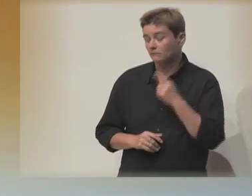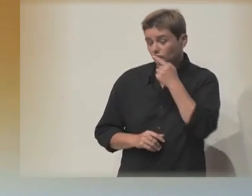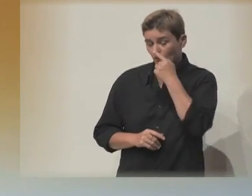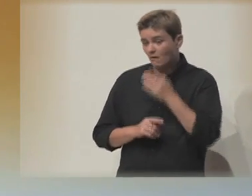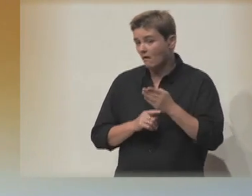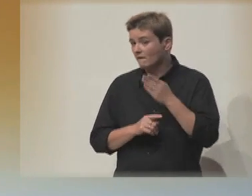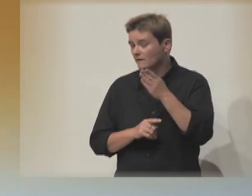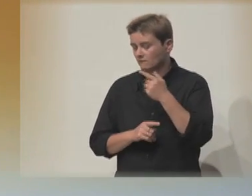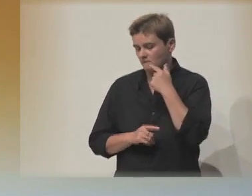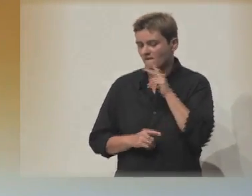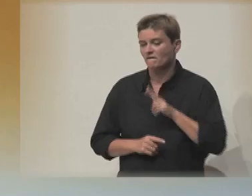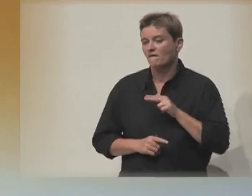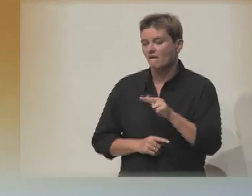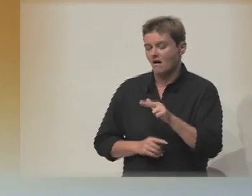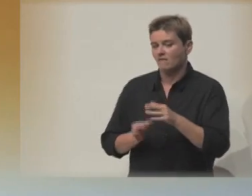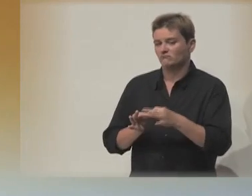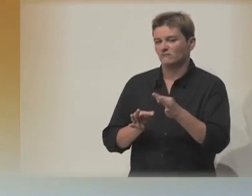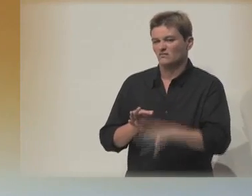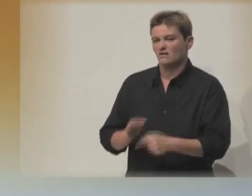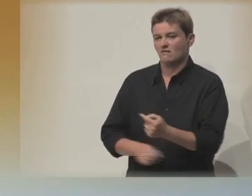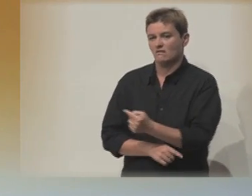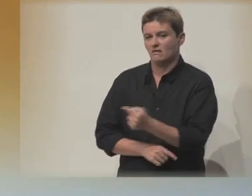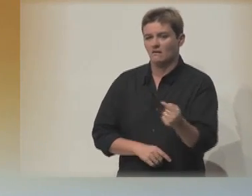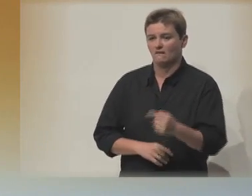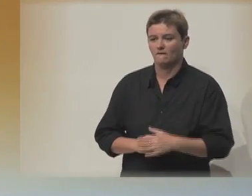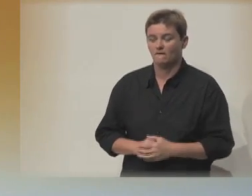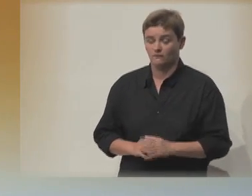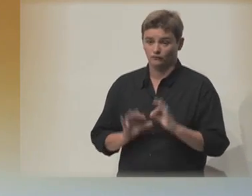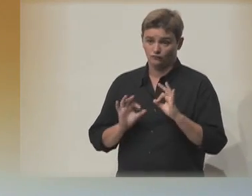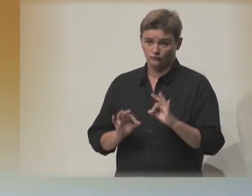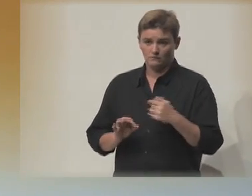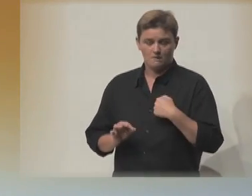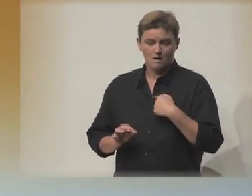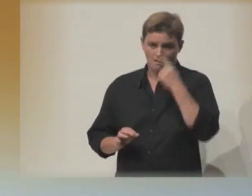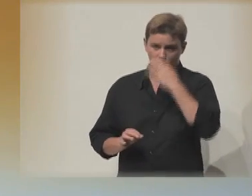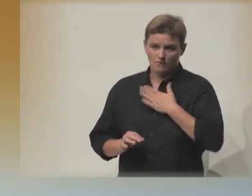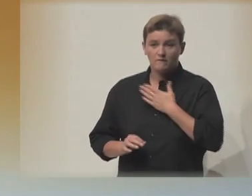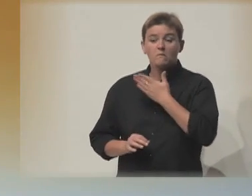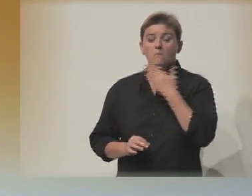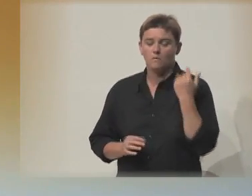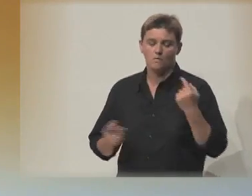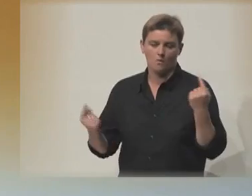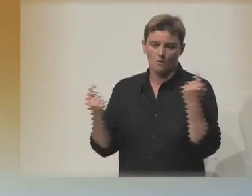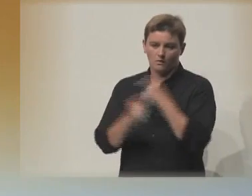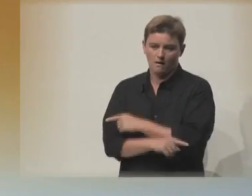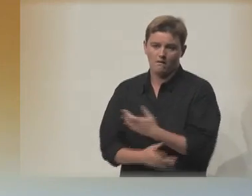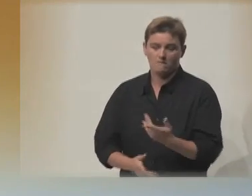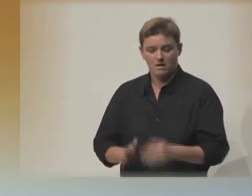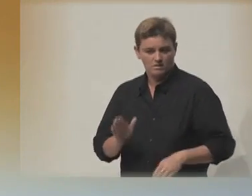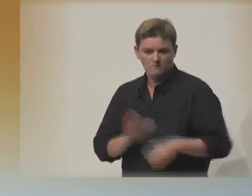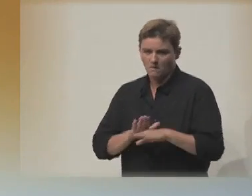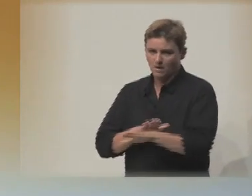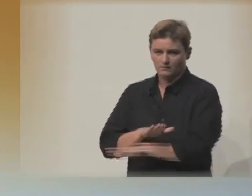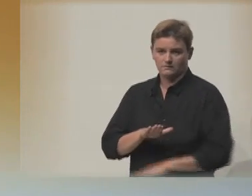l'autre, donnera de mauvais fruits. Je pense que c'est exactement le contraire qu'il fallait faire. Repartir de la